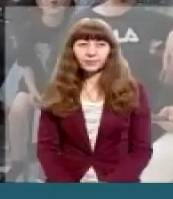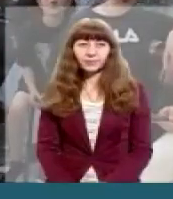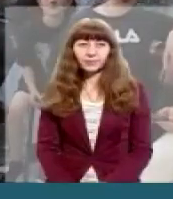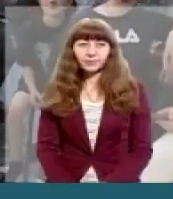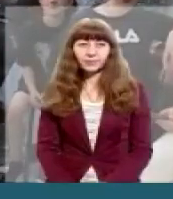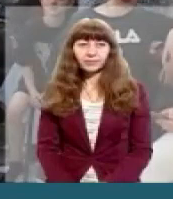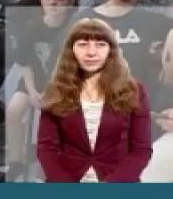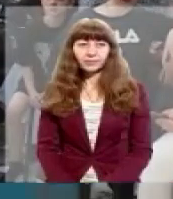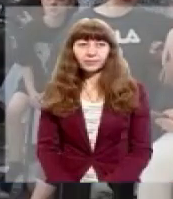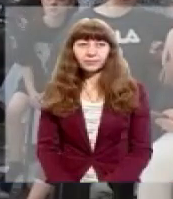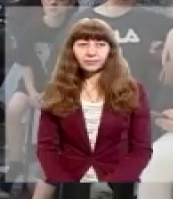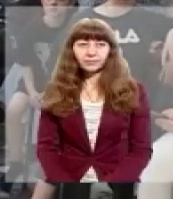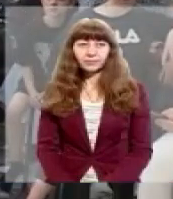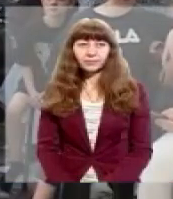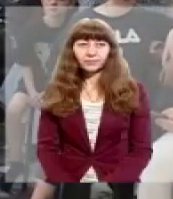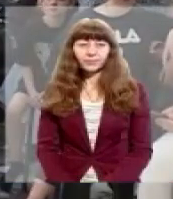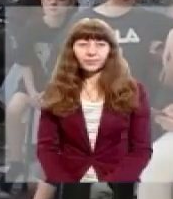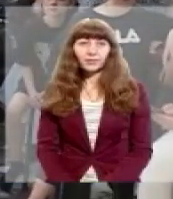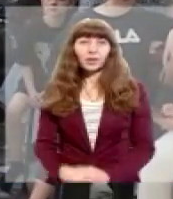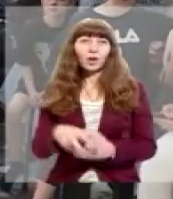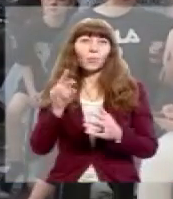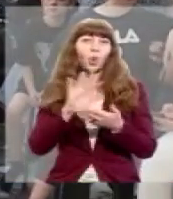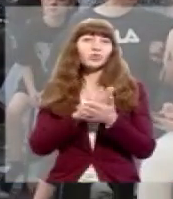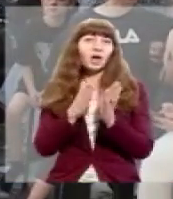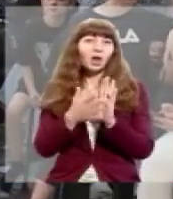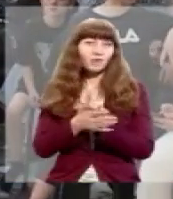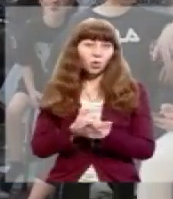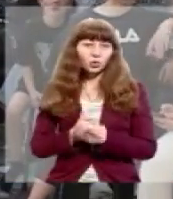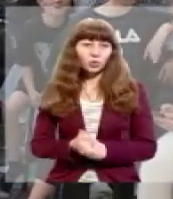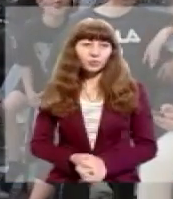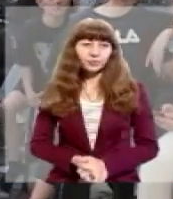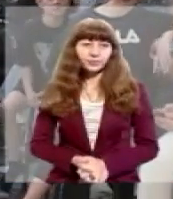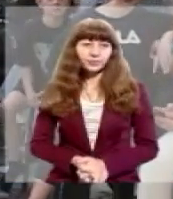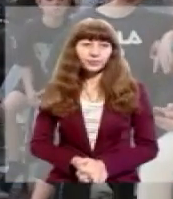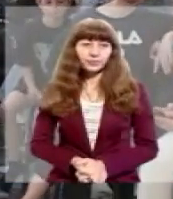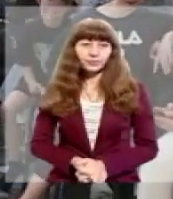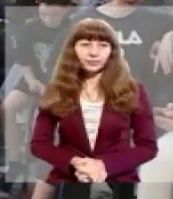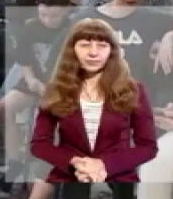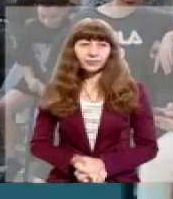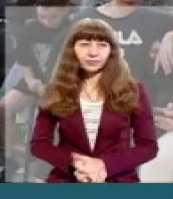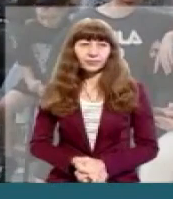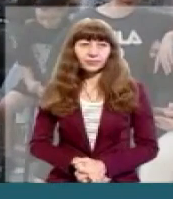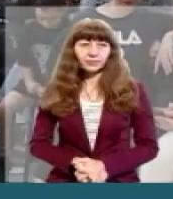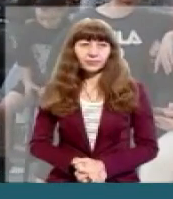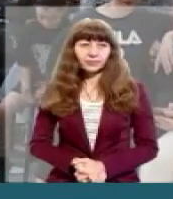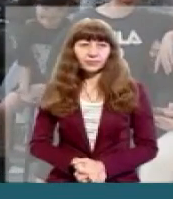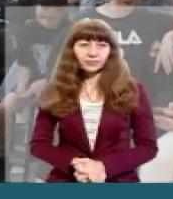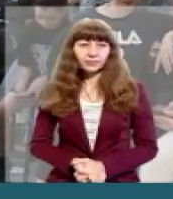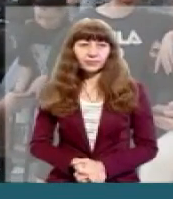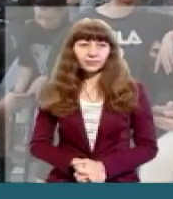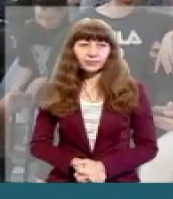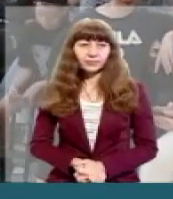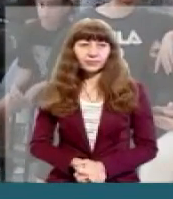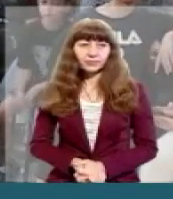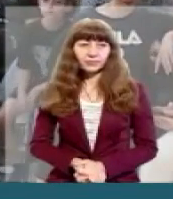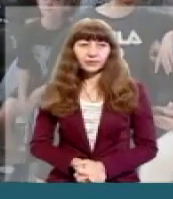чемпионатта көптеген жас балалар шықты, көбісі командаларға форма берілді, яғни балалардың деңгейі өсті, түрлі құрамаларға